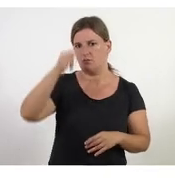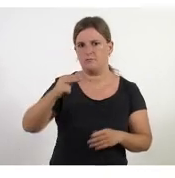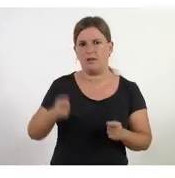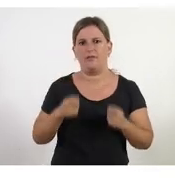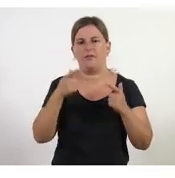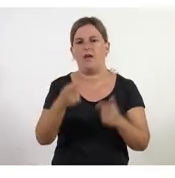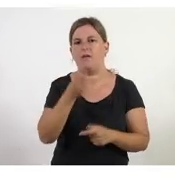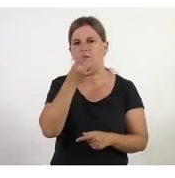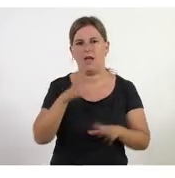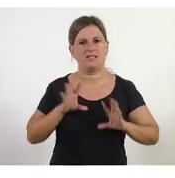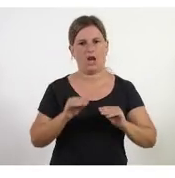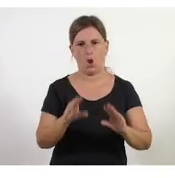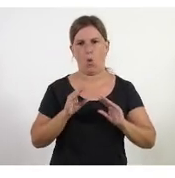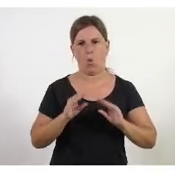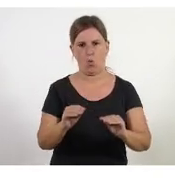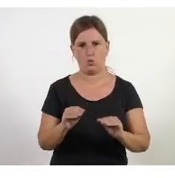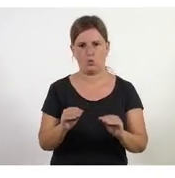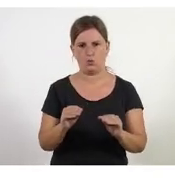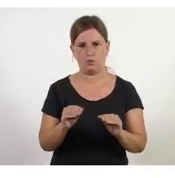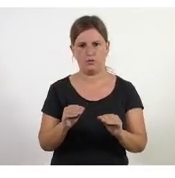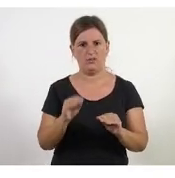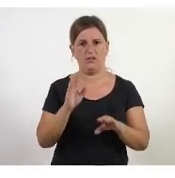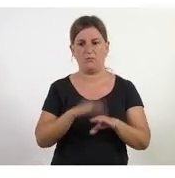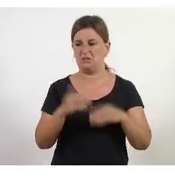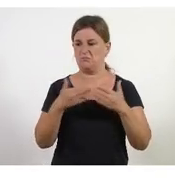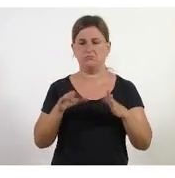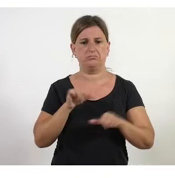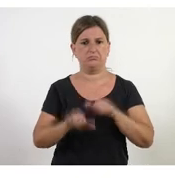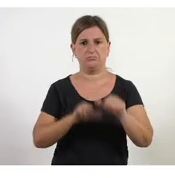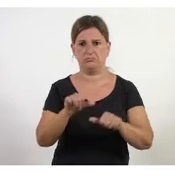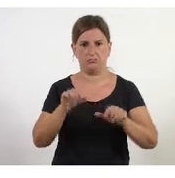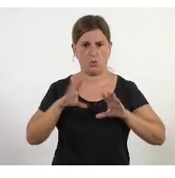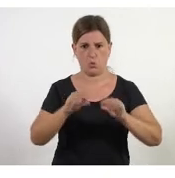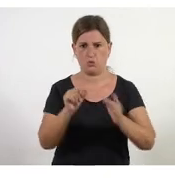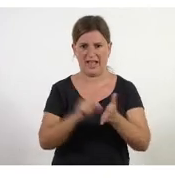d'ús, que tinguin una arrencada molt, molt ràpida.